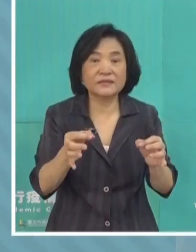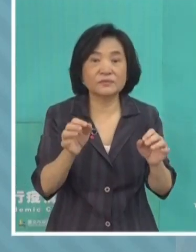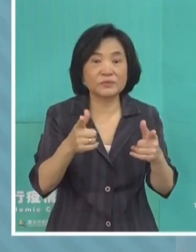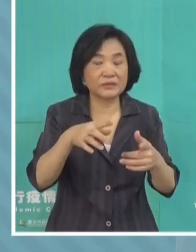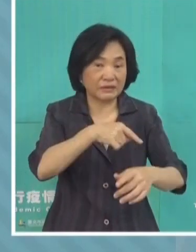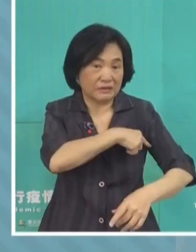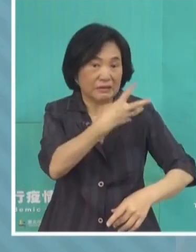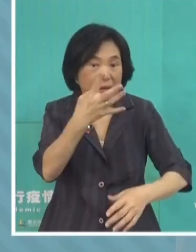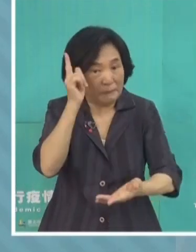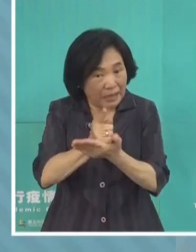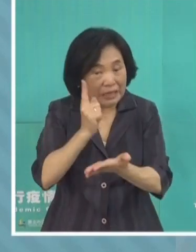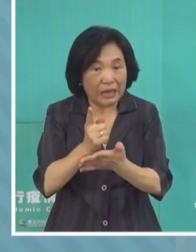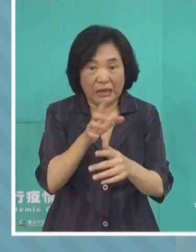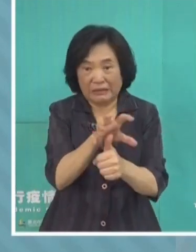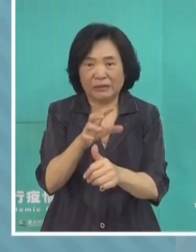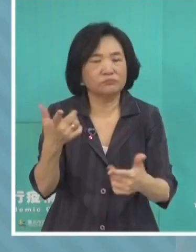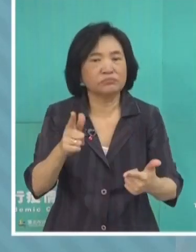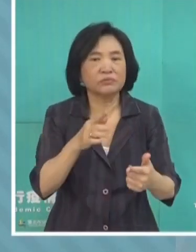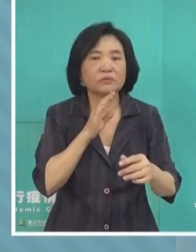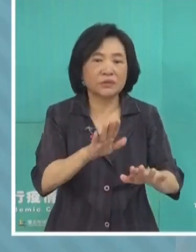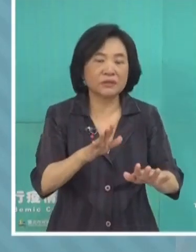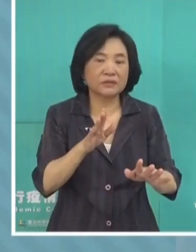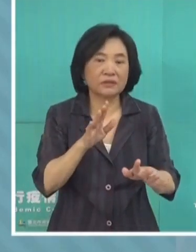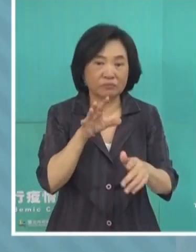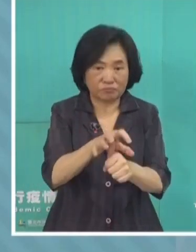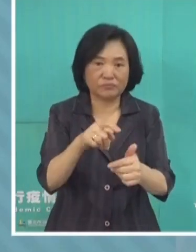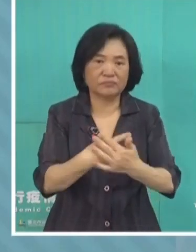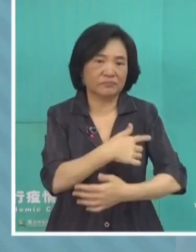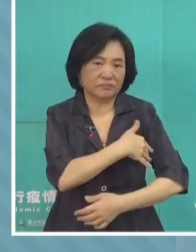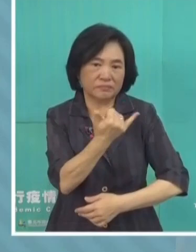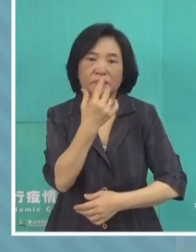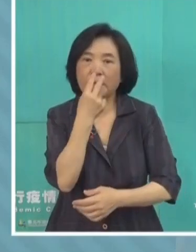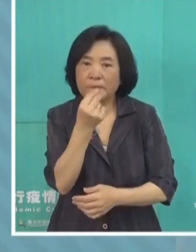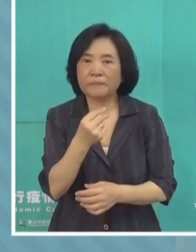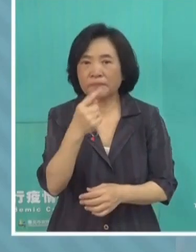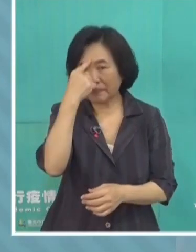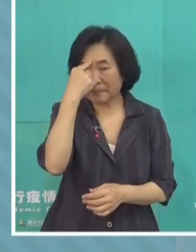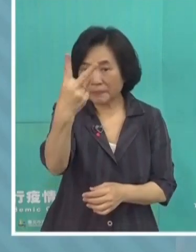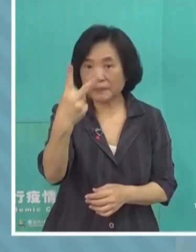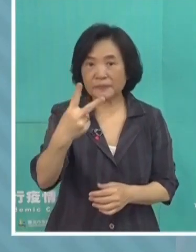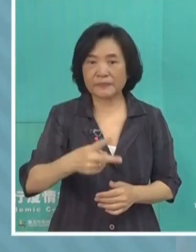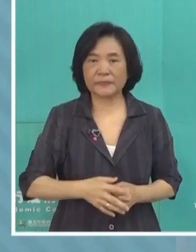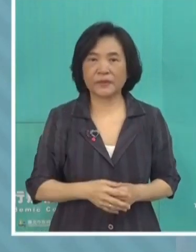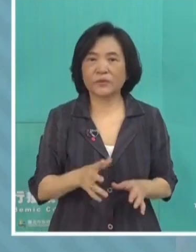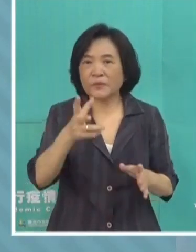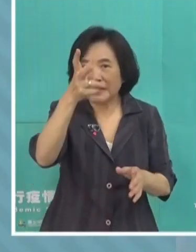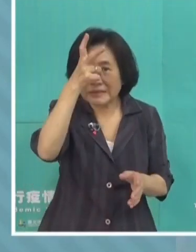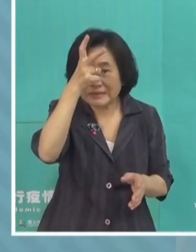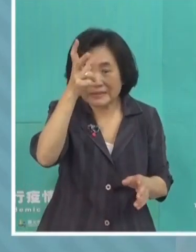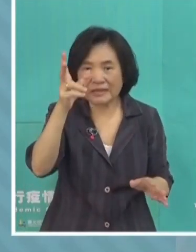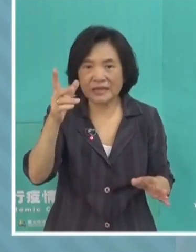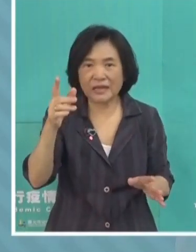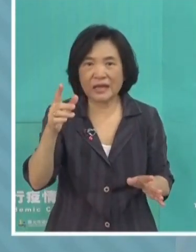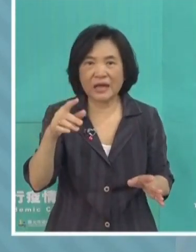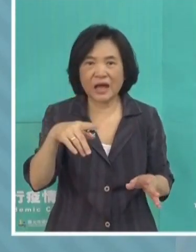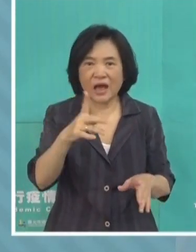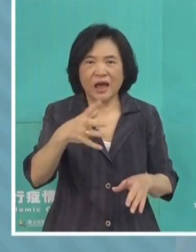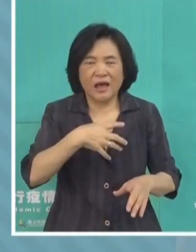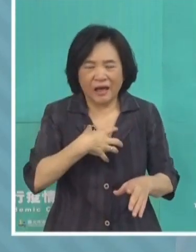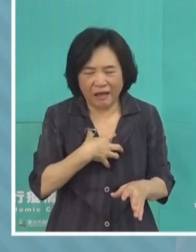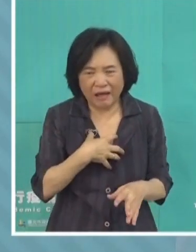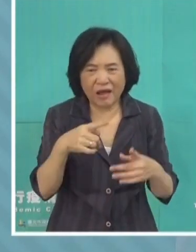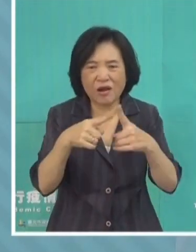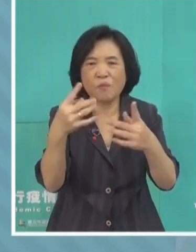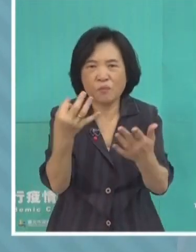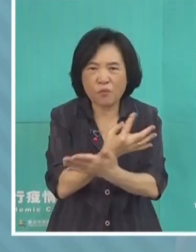礼拜一到礼拜七，我们其实强制管理这6日，为什么这样？警力不是无限的哦，这个真的要